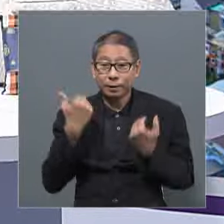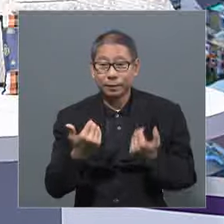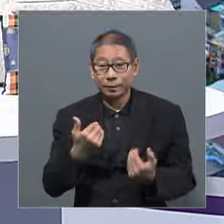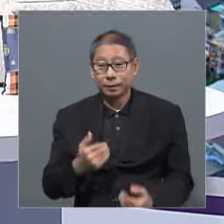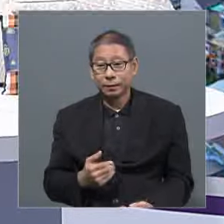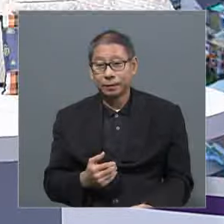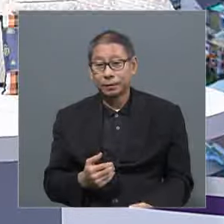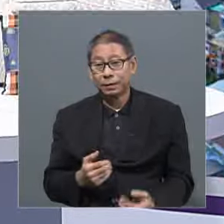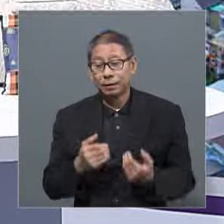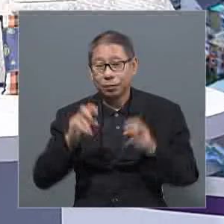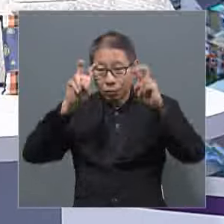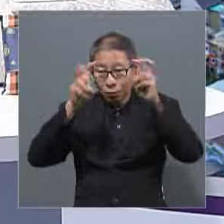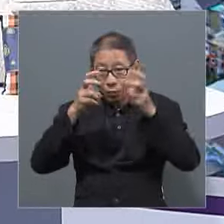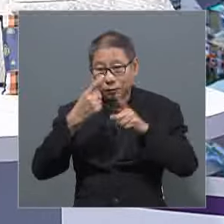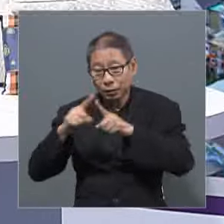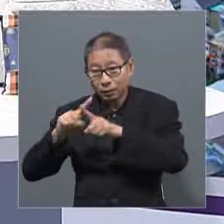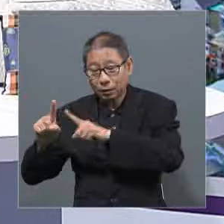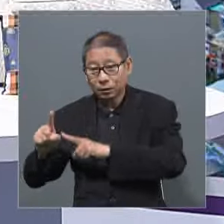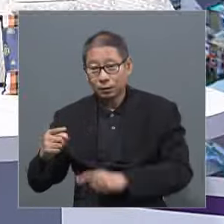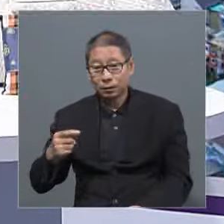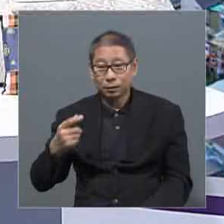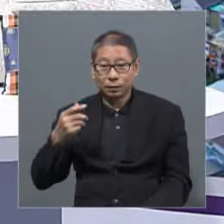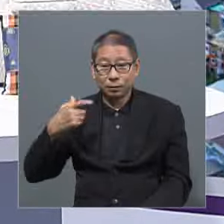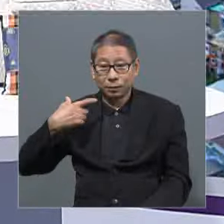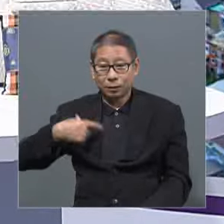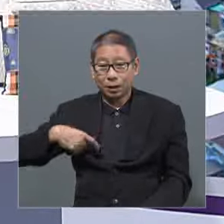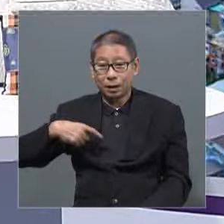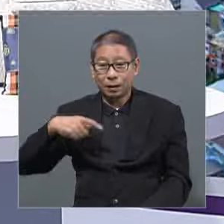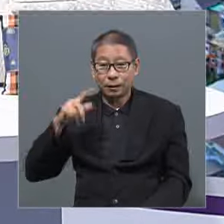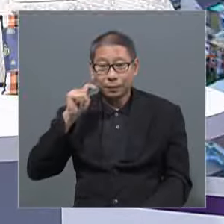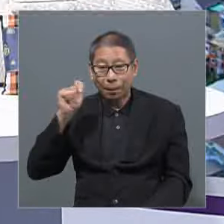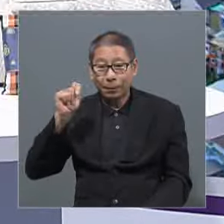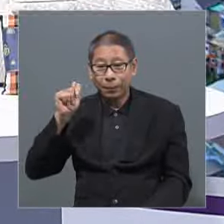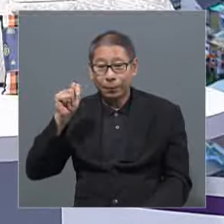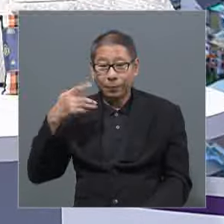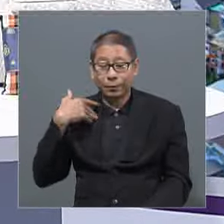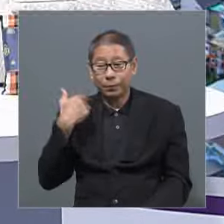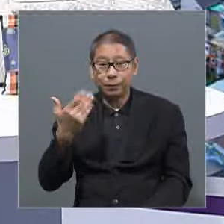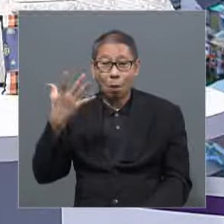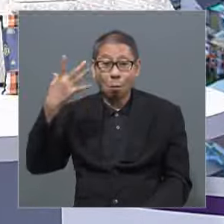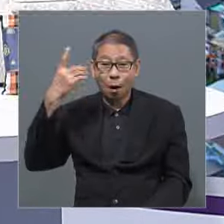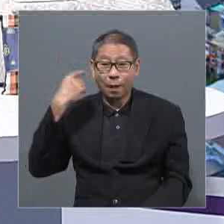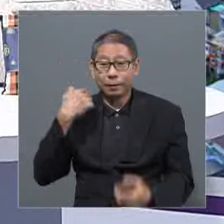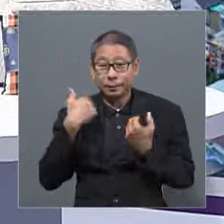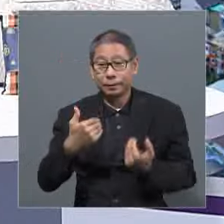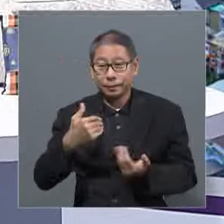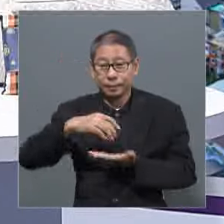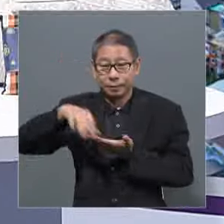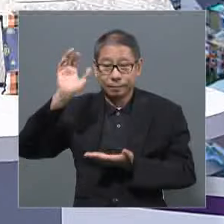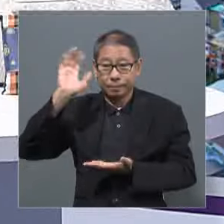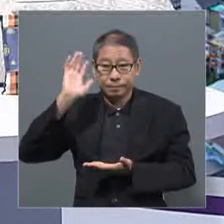ครับพูดถึงประเด็นต่างๆมากมายทนายตั้มสิทราเบี้ยบังเกิดโอ้โหเมื่อวานนี้ก็ทวงเลยนะบอก